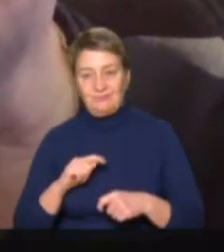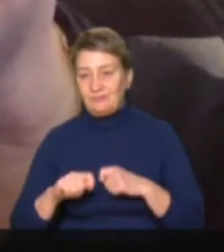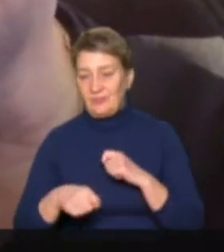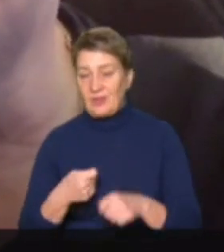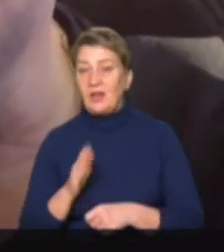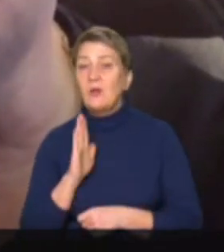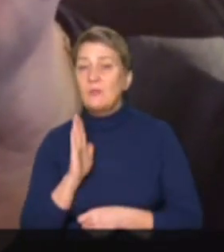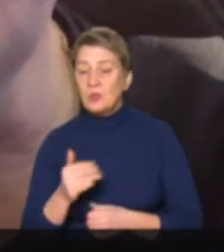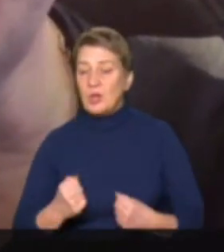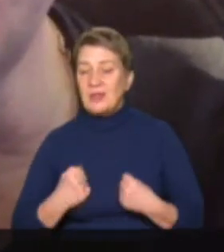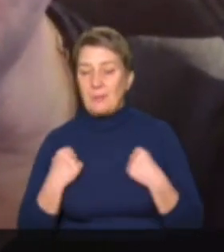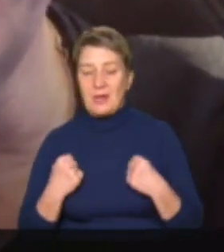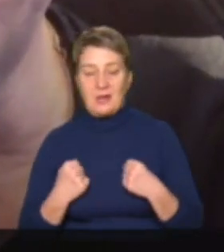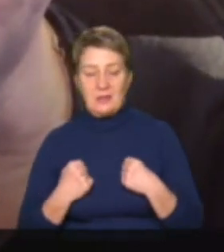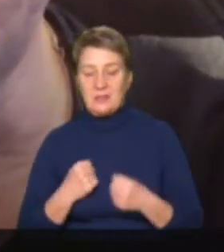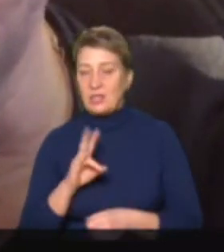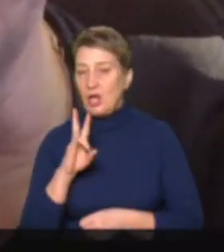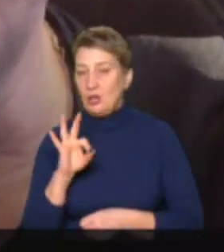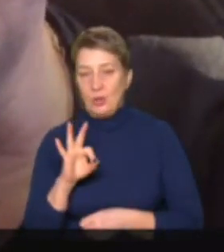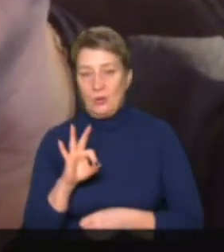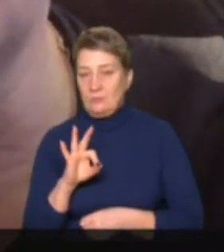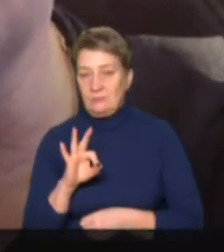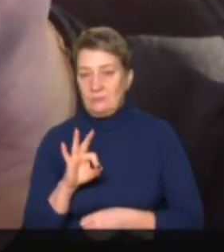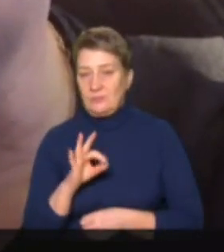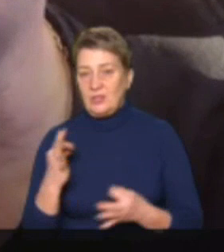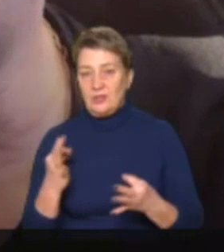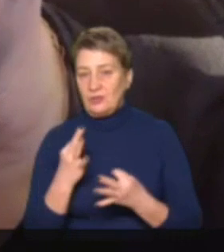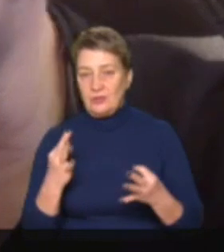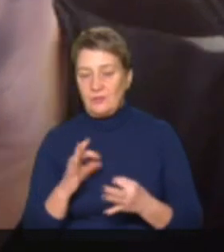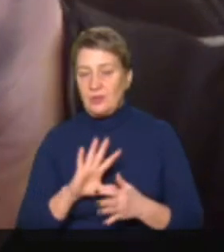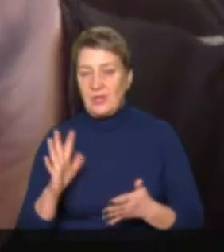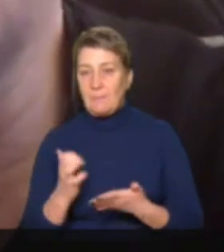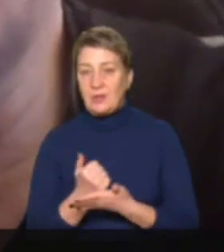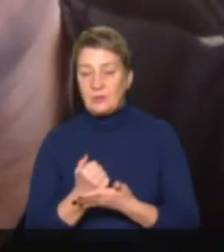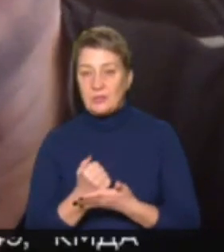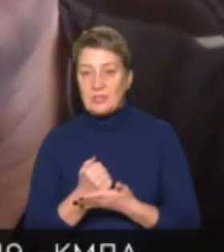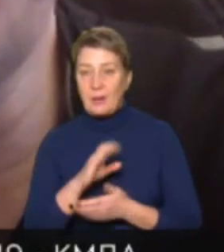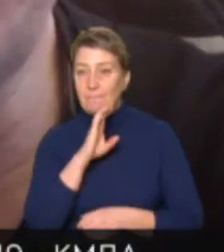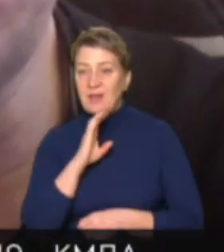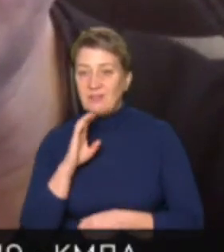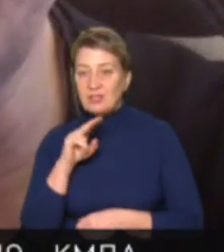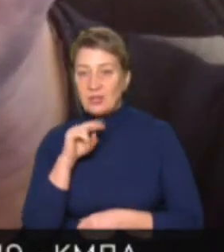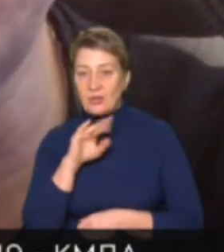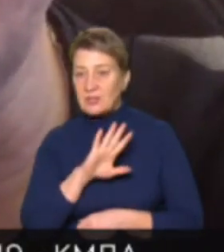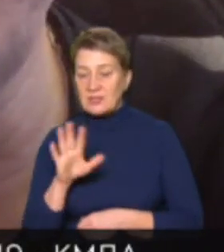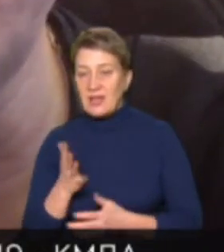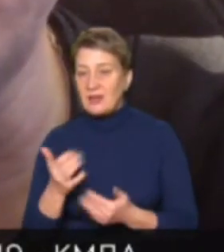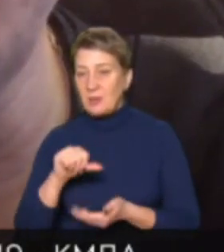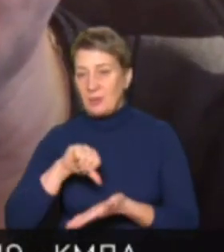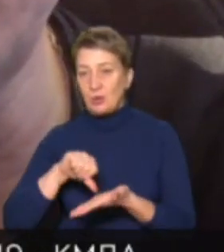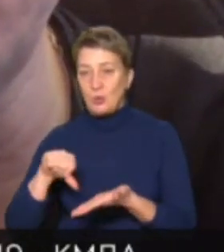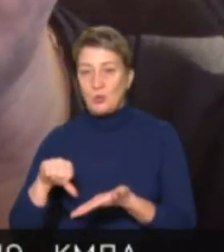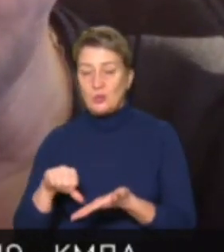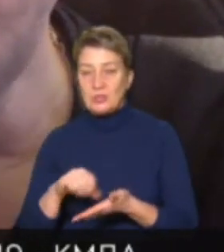будуть намагатися, але думаю, що навряд чи це принесе якийсь успіх. Справа в тому, що Північна Корея фактично не приймає участі в